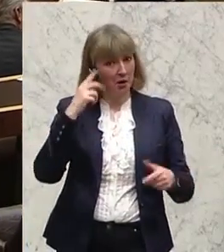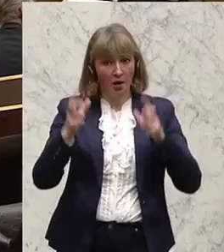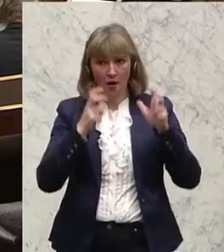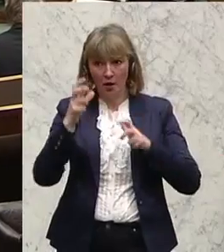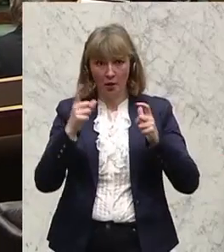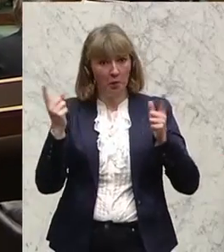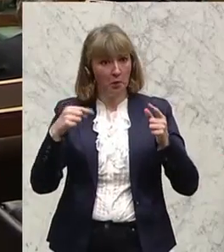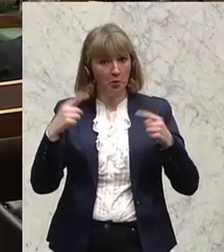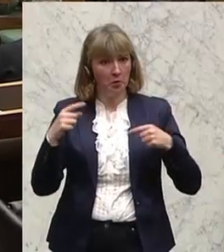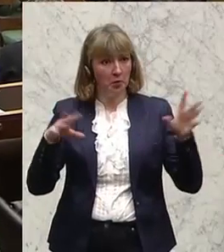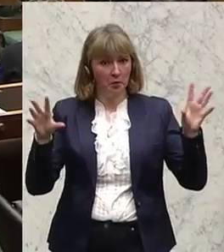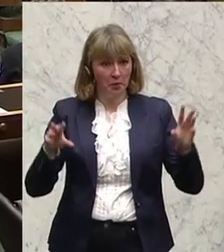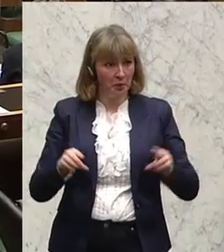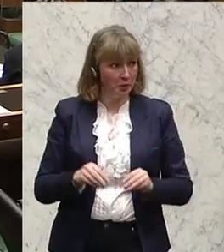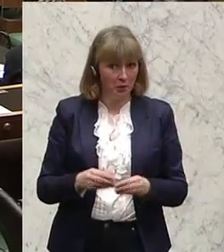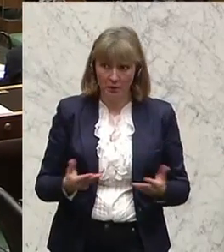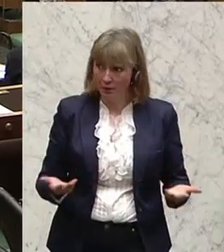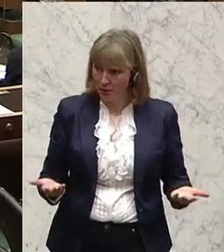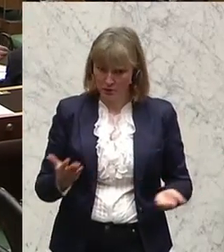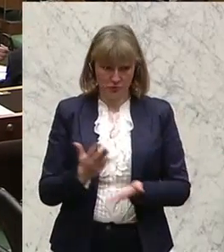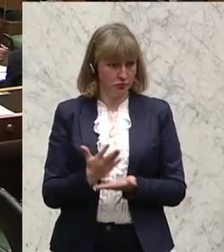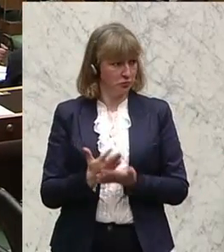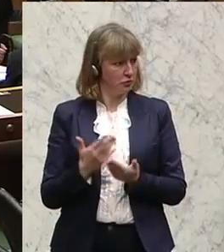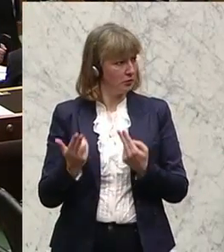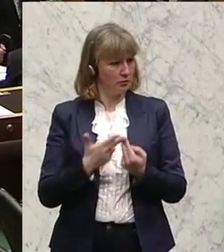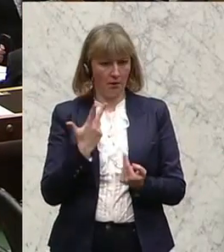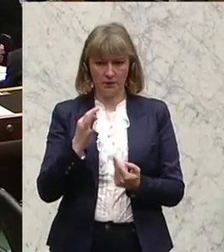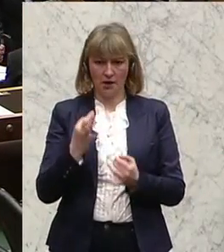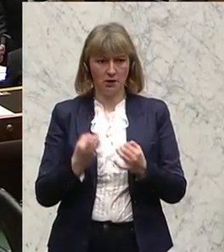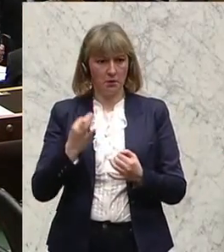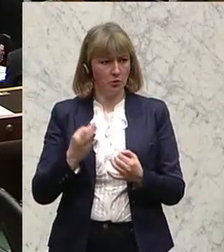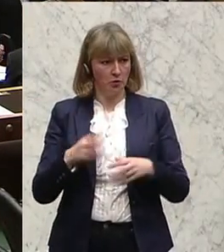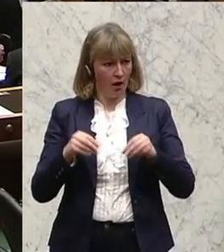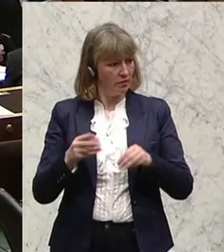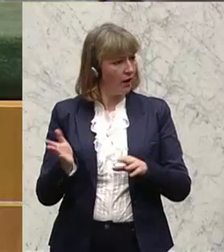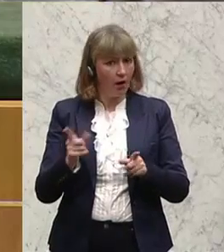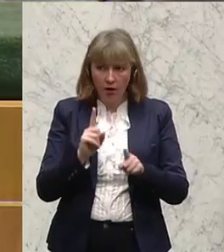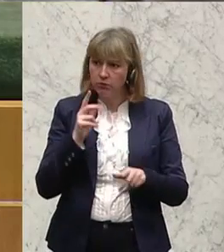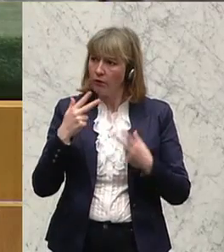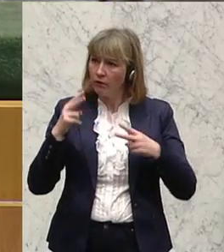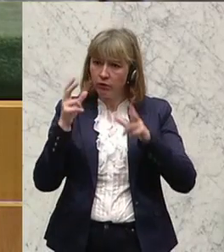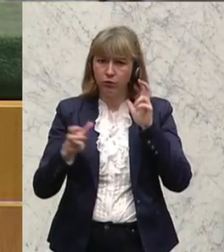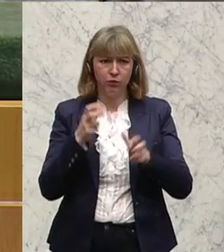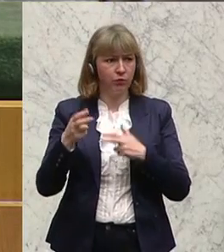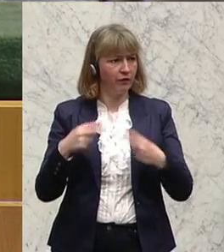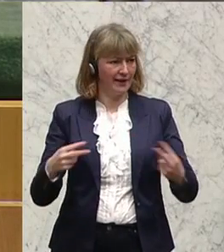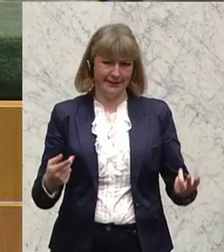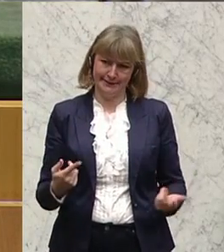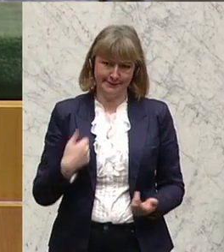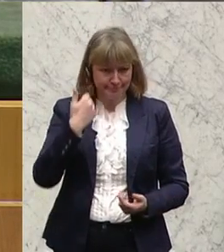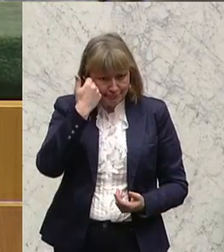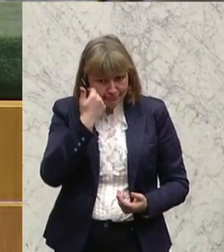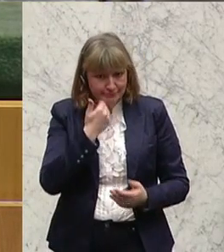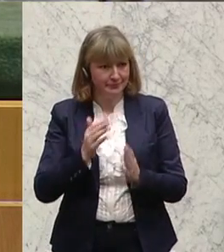im Raum wieder ein wenig senken wird. Das ist jetzt seit knapp 30 Minuten jedoch nicht der Fall. Ich würde Sie wirklich bitten, dass wir